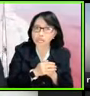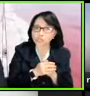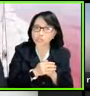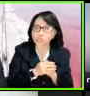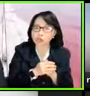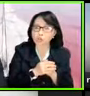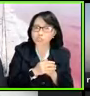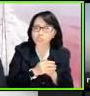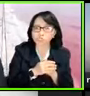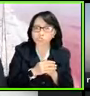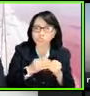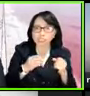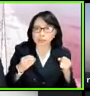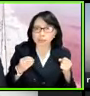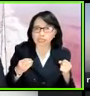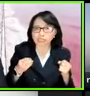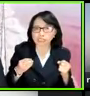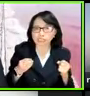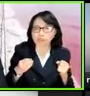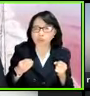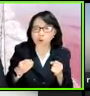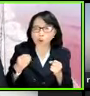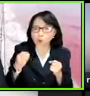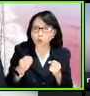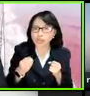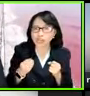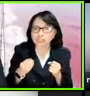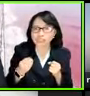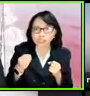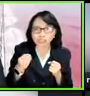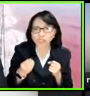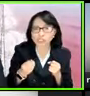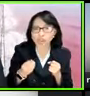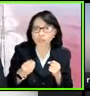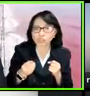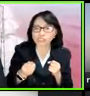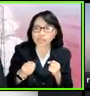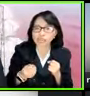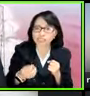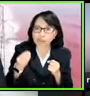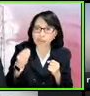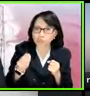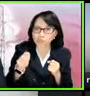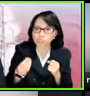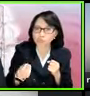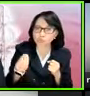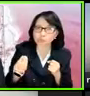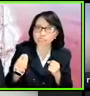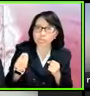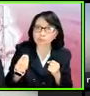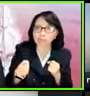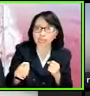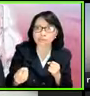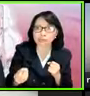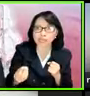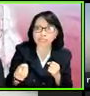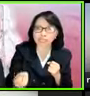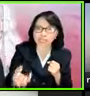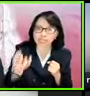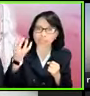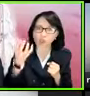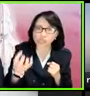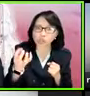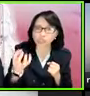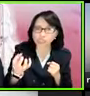Rasul Paulus menulis kepada kita orang non-yahudi ia menulis untuk menyampaikan kepada